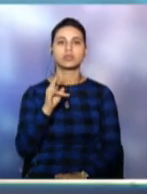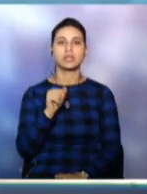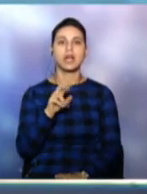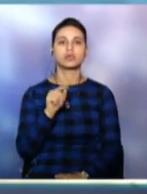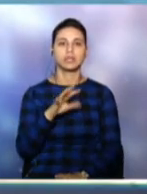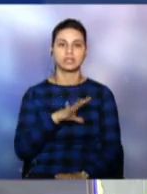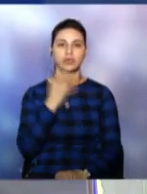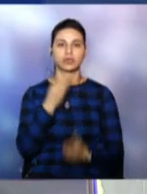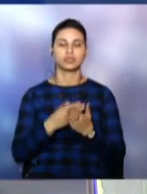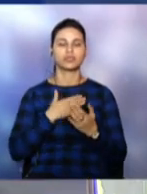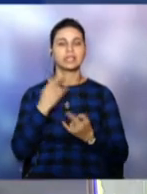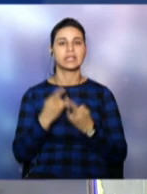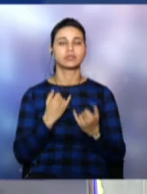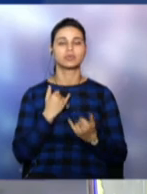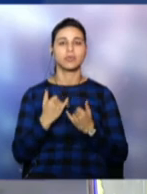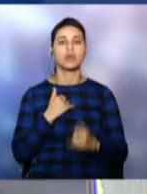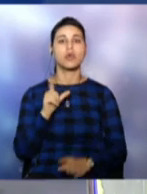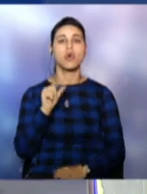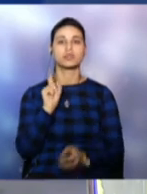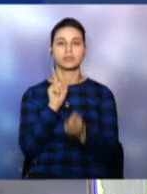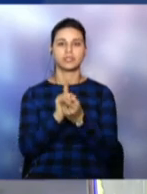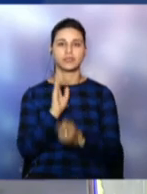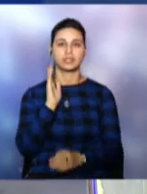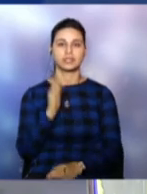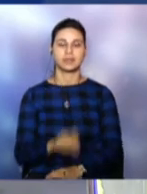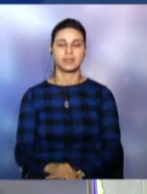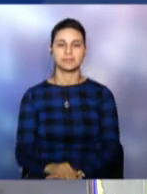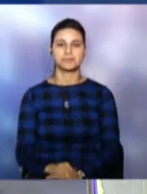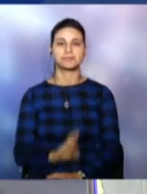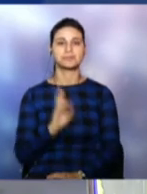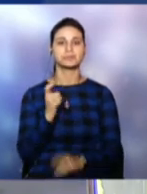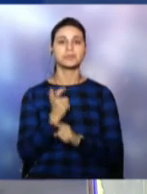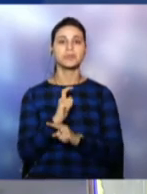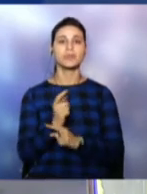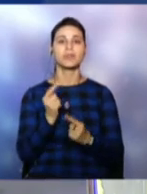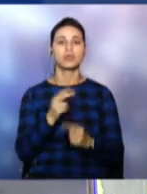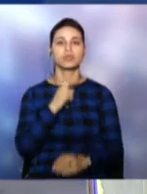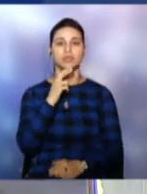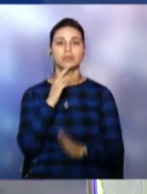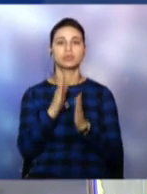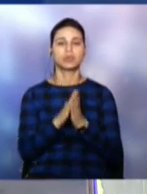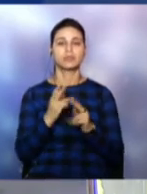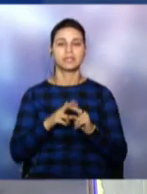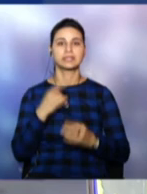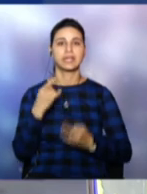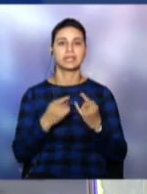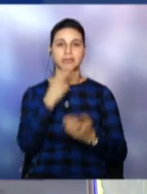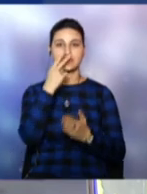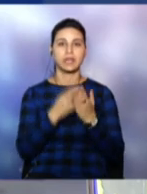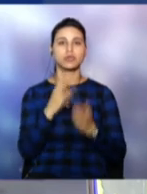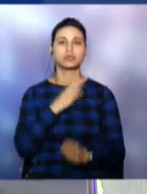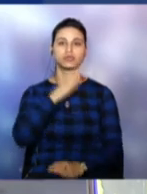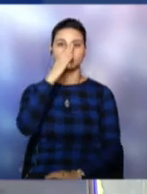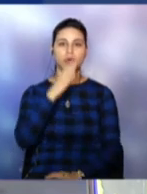ჩვენი გადაცემის სტუმარი. ჩვენ ერთმანეთს ორშაბათს შევხვდებით და ძალიან დიდი ყურადღებით გთხოვთ ეს გადაცემა ნახოთ